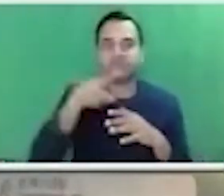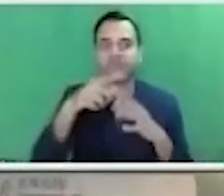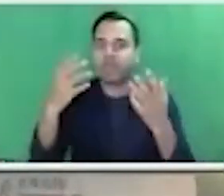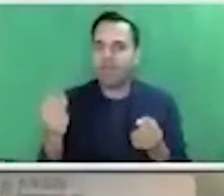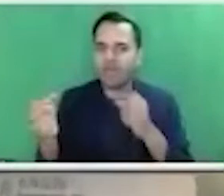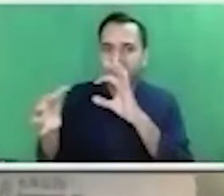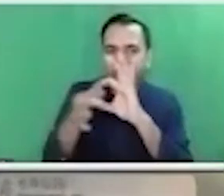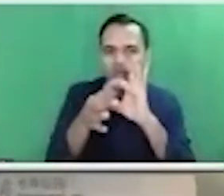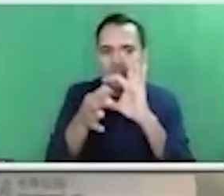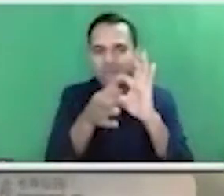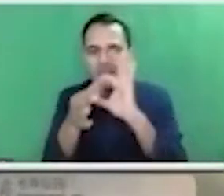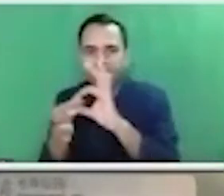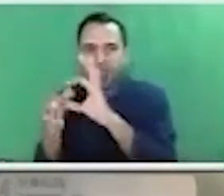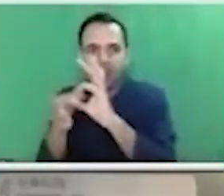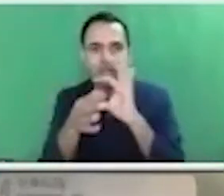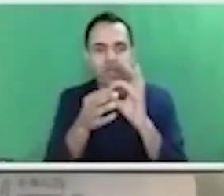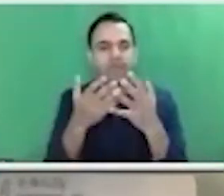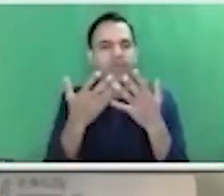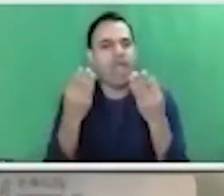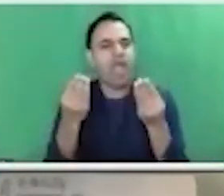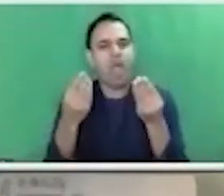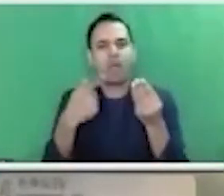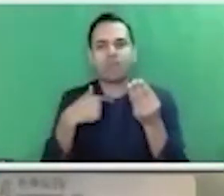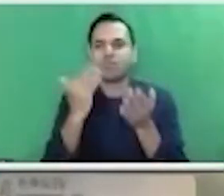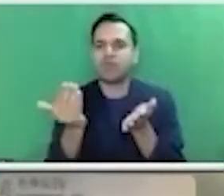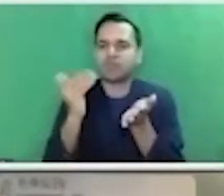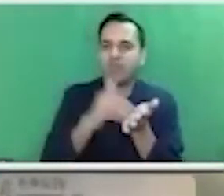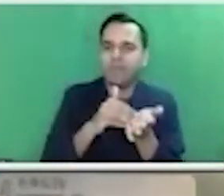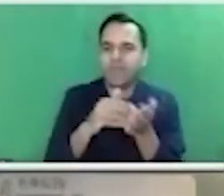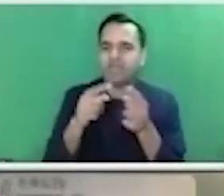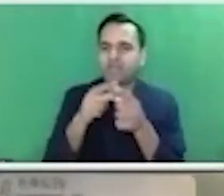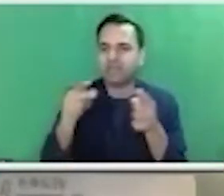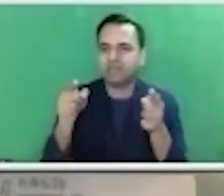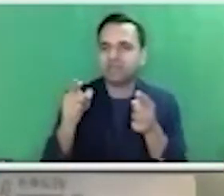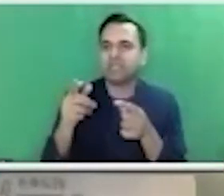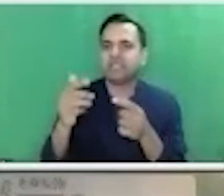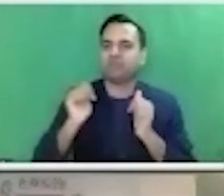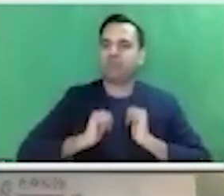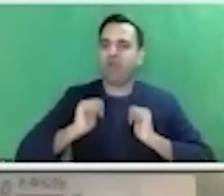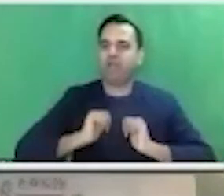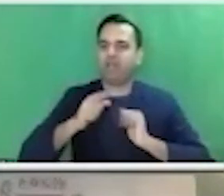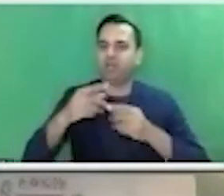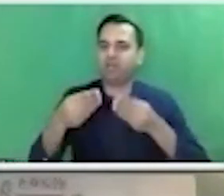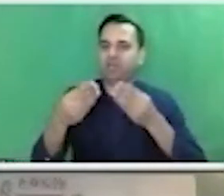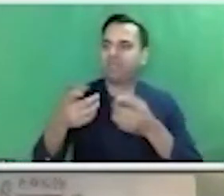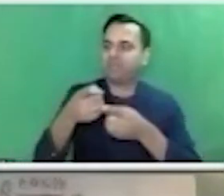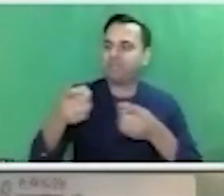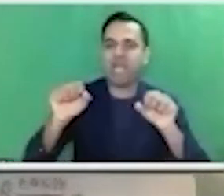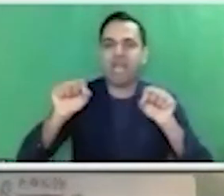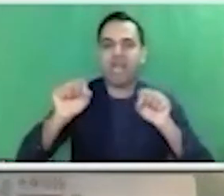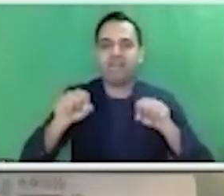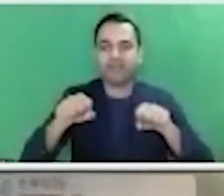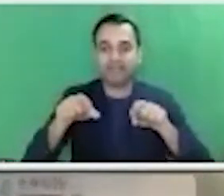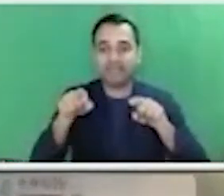يمكن أن نستنسخ هذا النموذج من التدريب في تمكين النساء في كل أدوار